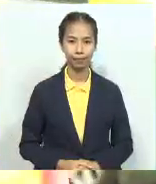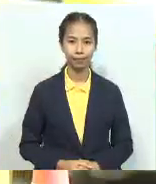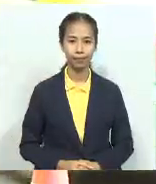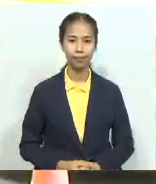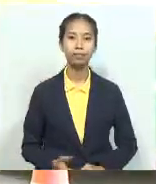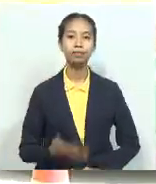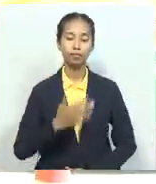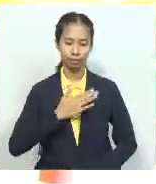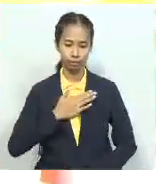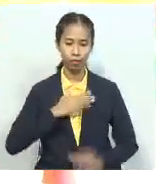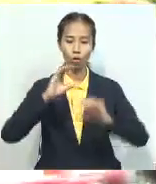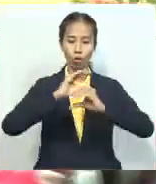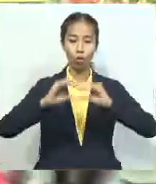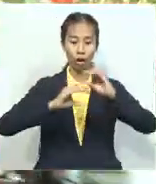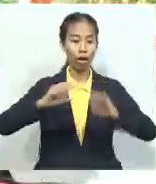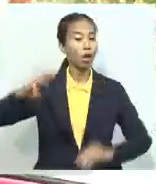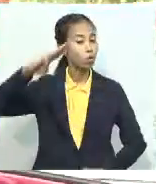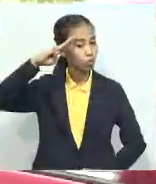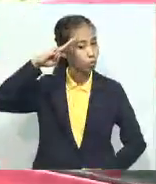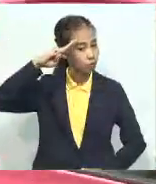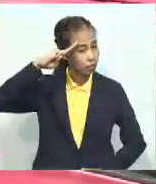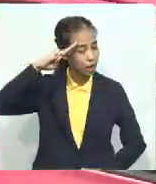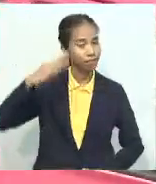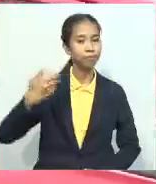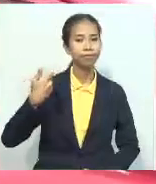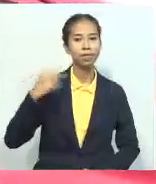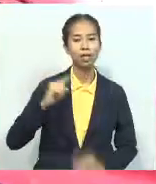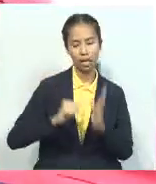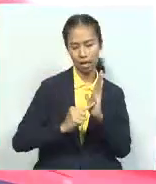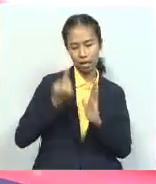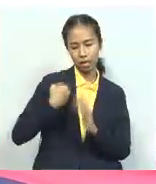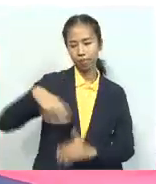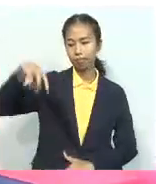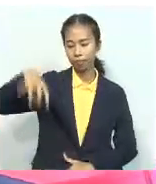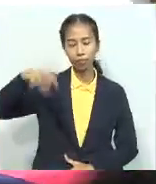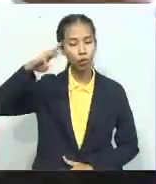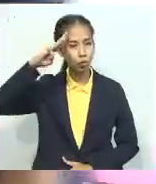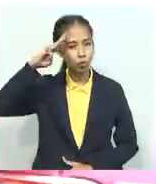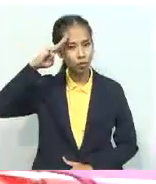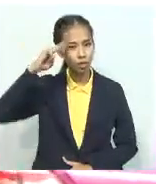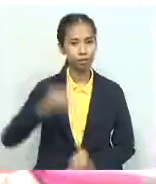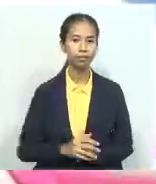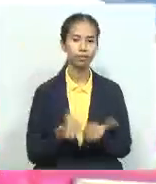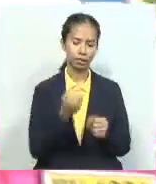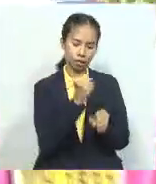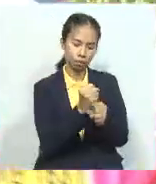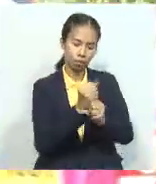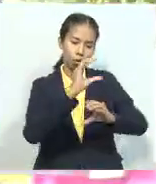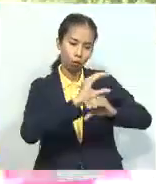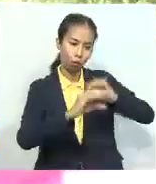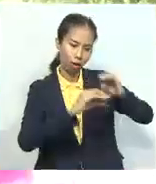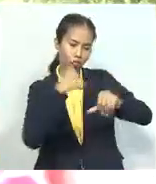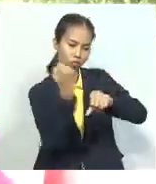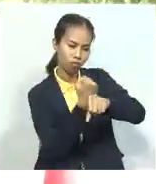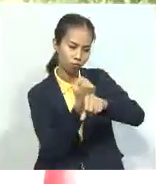ของโครงการลูกเสือจิตอาสาเนี่ยนะฮะเริ่มมาจากของสำนักการลูกเสือยุวกชาติและกิจการนักเรียนนะได้ทำโครงการฝึกอบรม